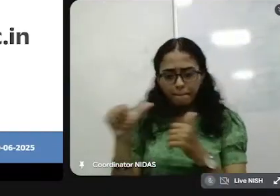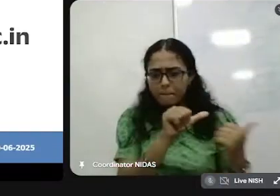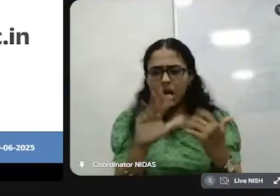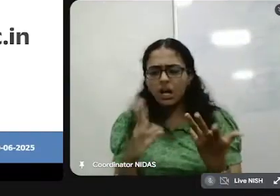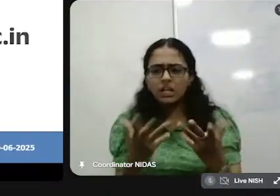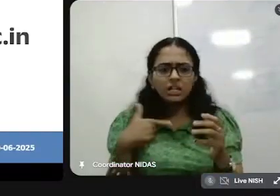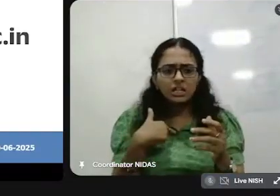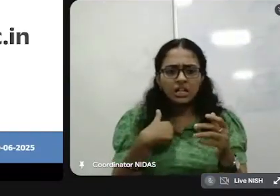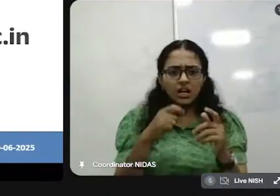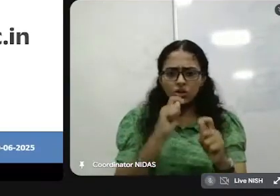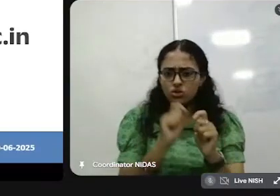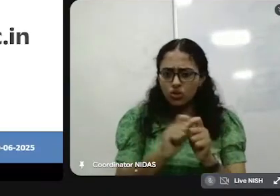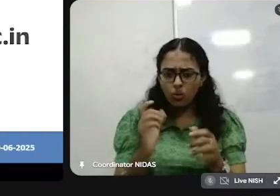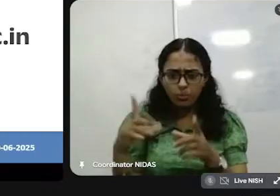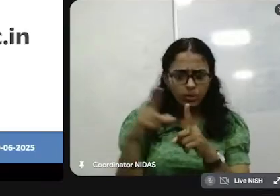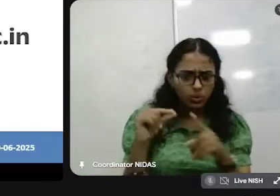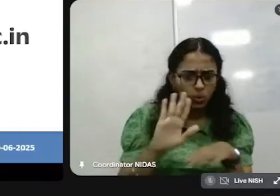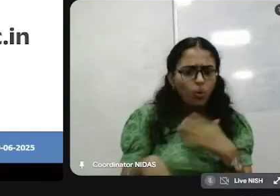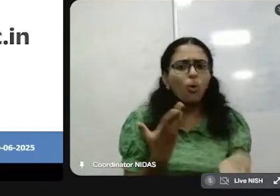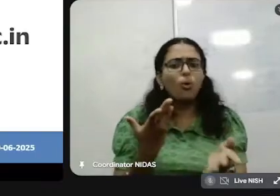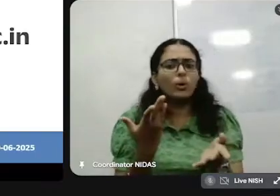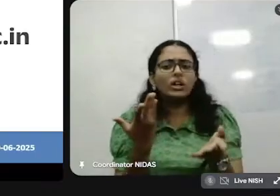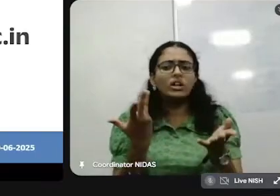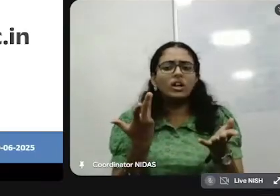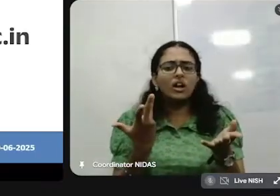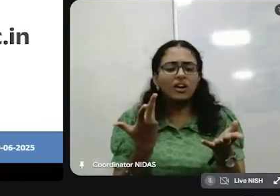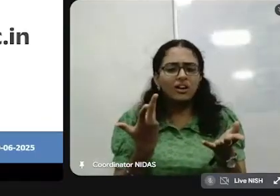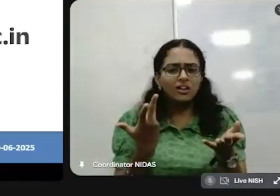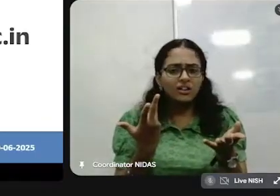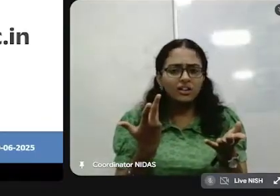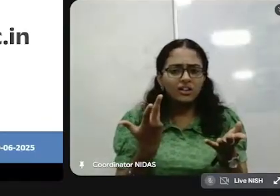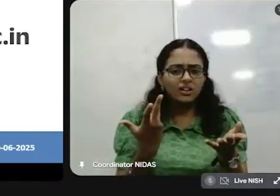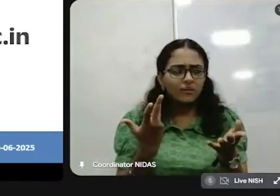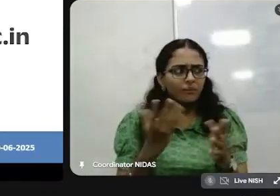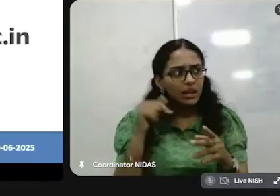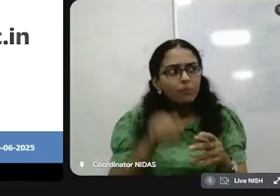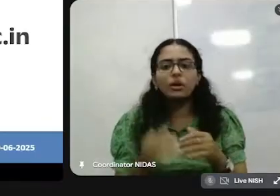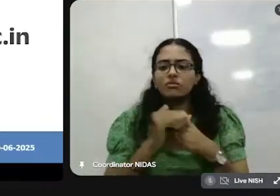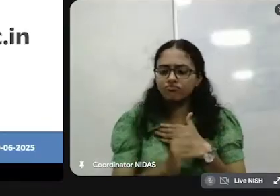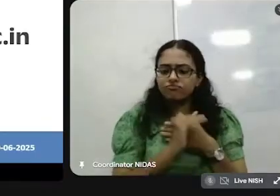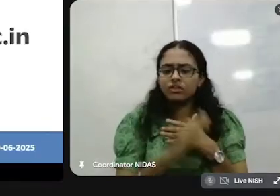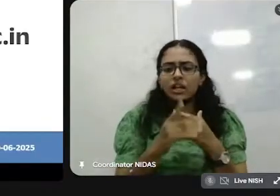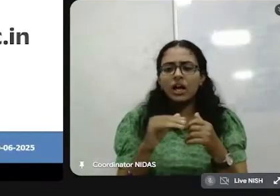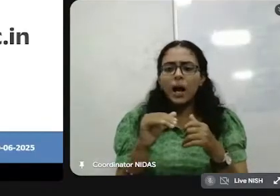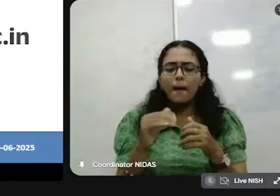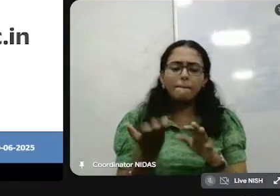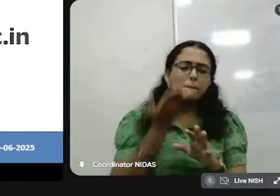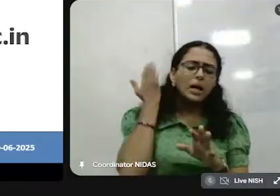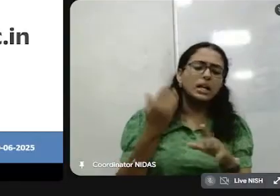പോലെ നടക്കണം എന്നുള്ള രീതിയിലുള്ള റിക്കവറി ആണോ ഉദ്ദേശിക്കുന്നത്? ജോലിക്ക് പോകുന്നുണ്ട്, പഴയ പോലെ നടക്കുന്നുണ്ട്, പക്ഷെ ഈ